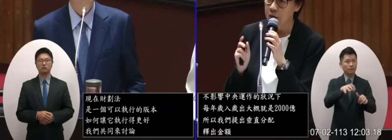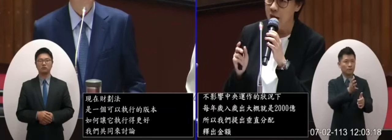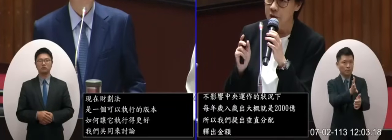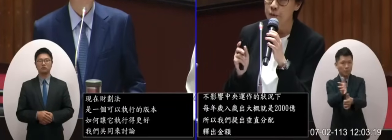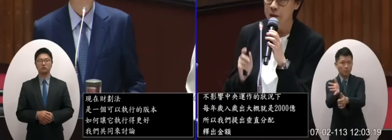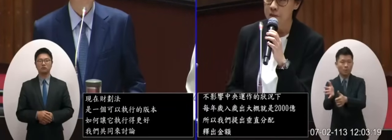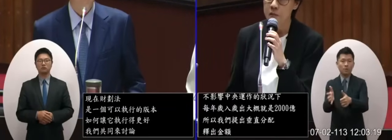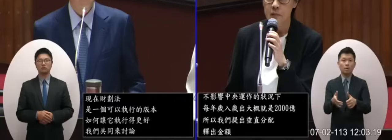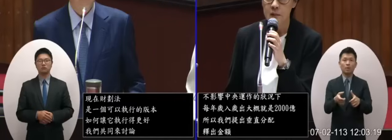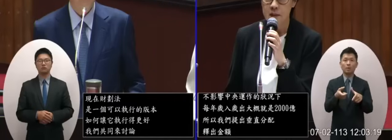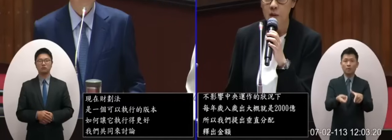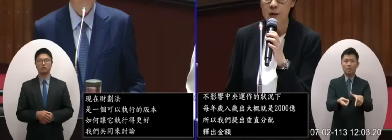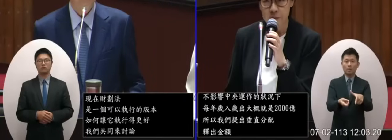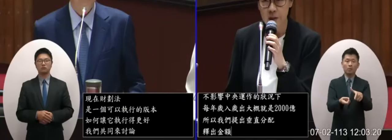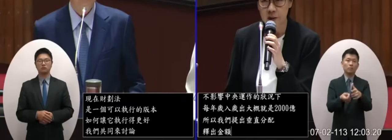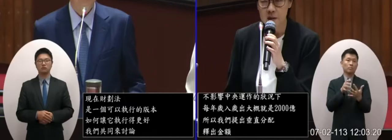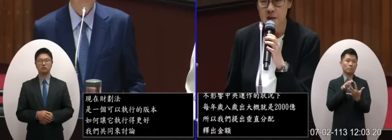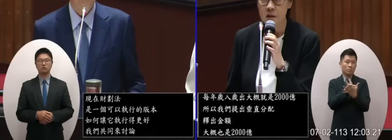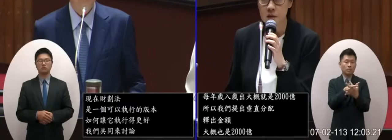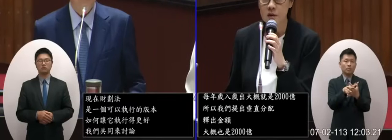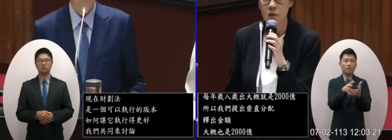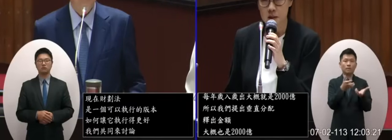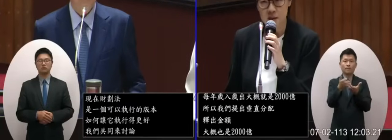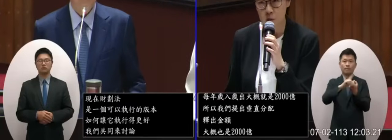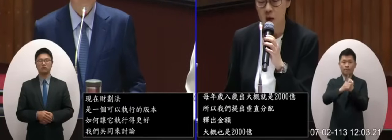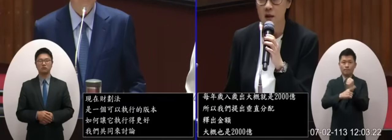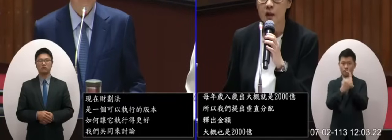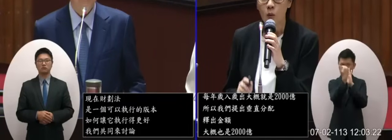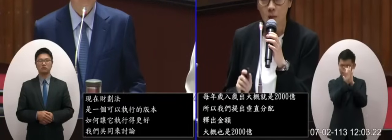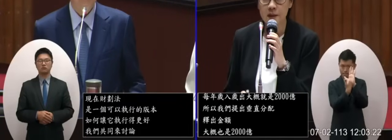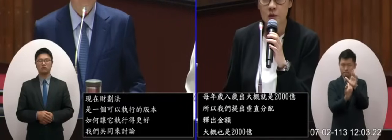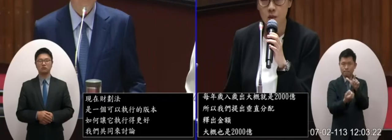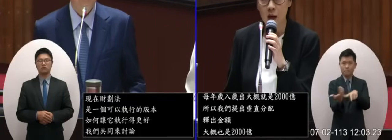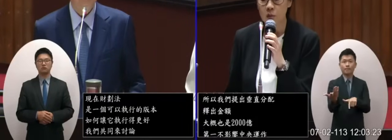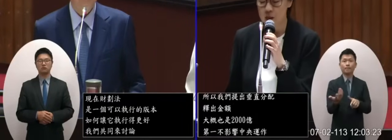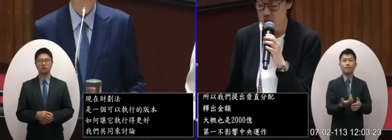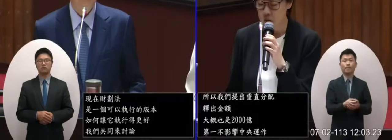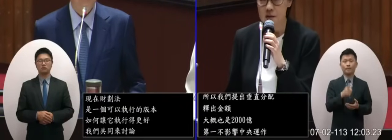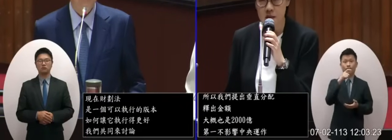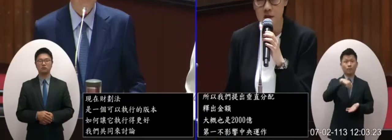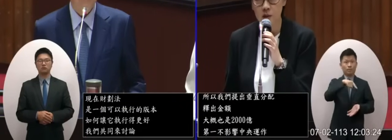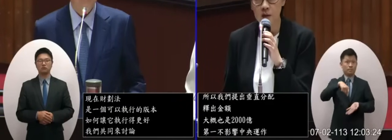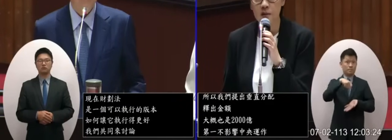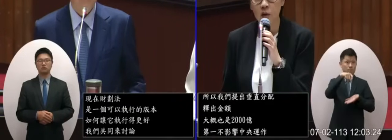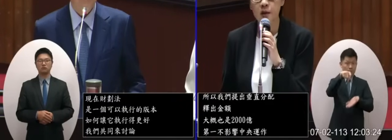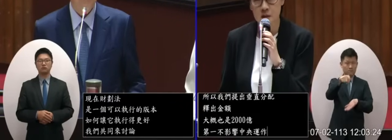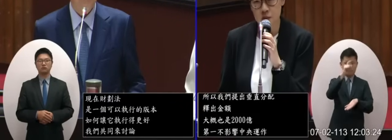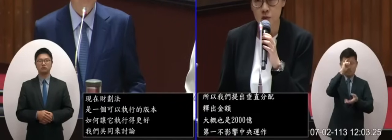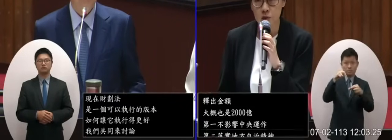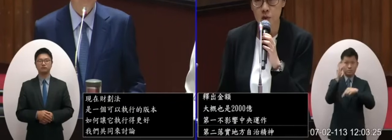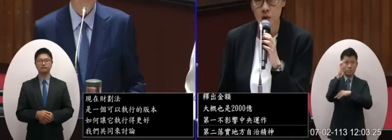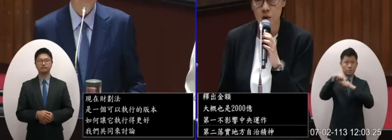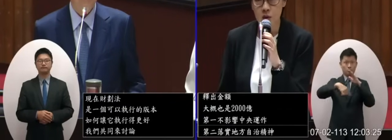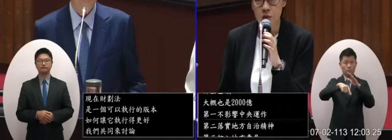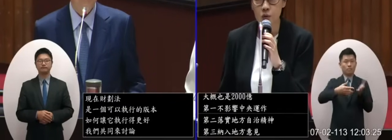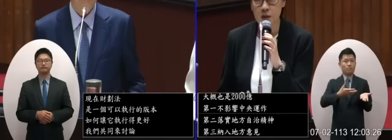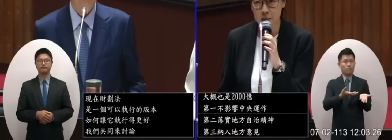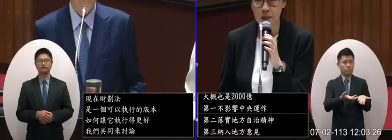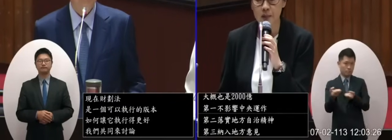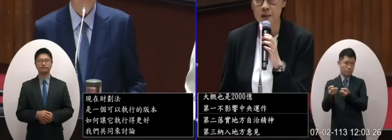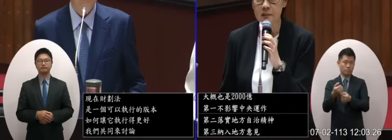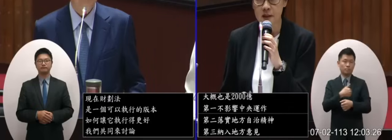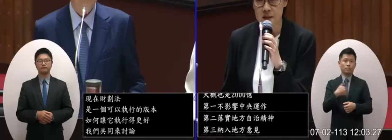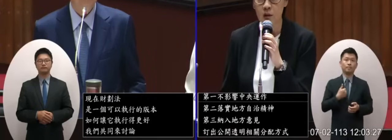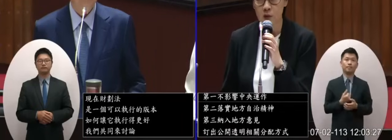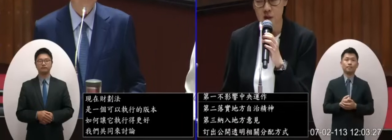出公开透明的相关分配方式。这是我们希望，我们提出来，我们也希望行政院能够听进去。就